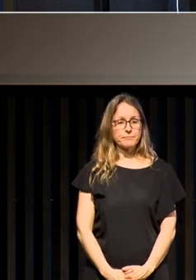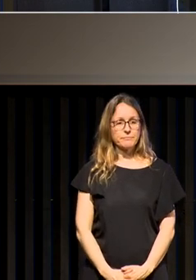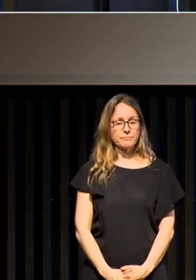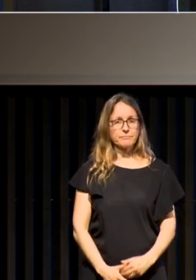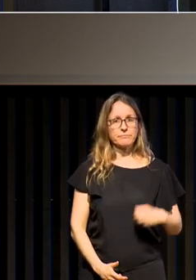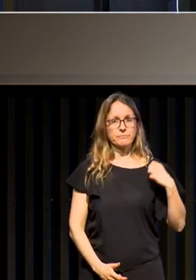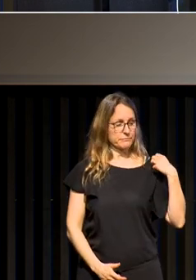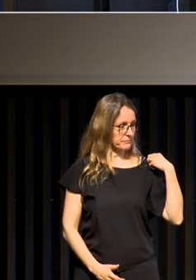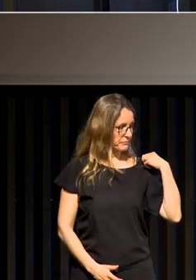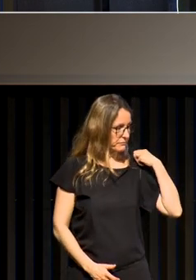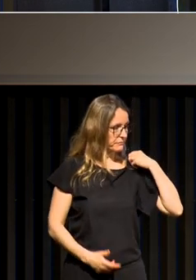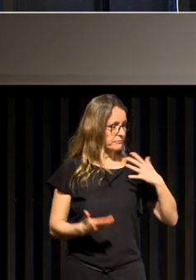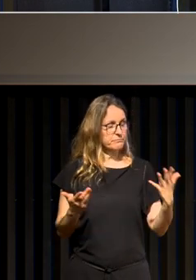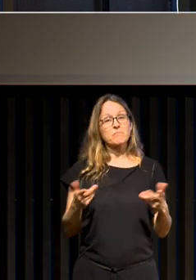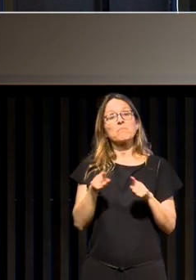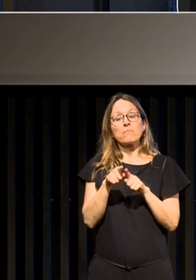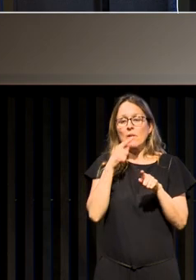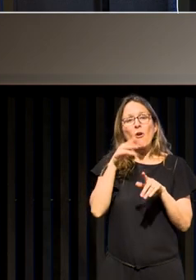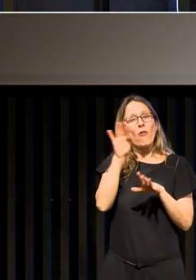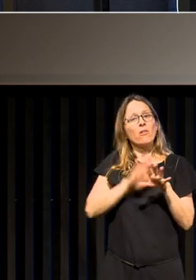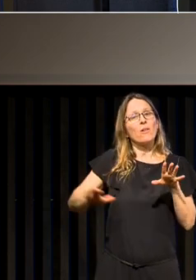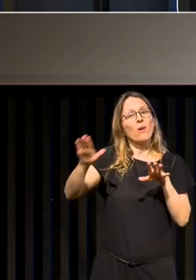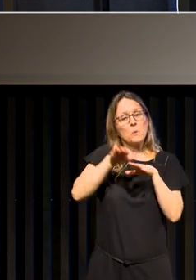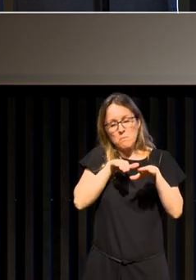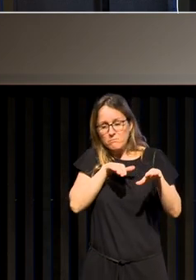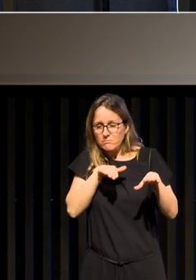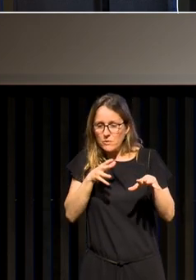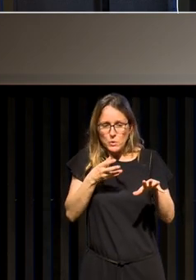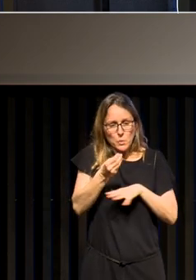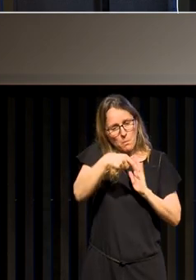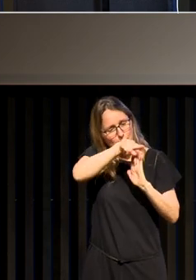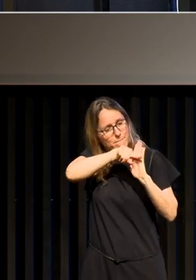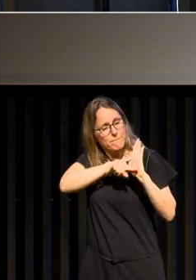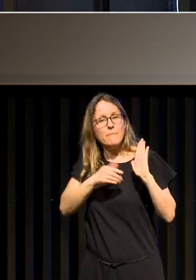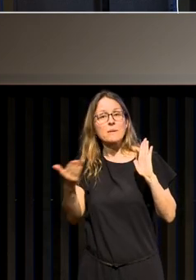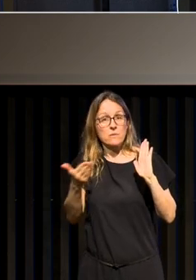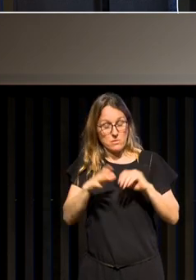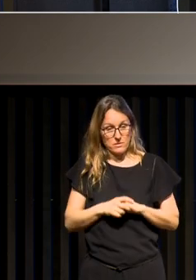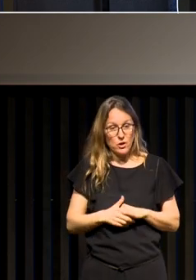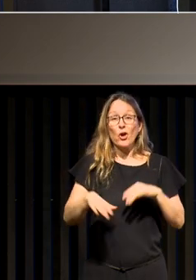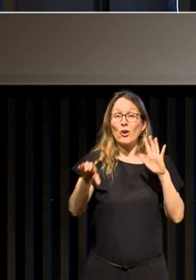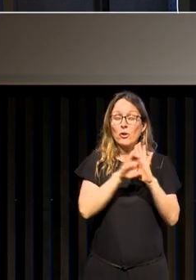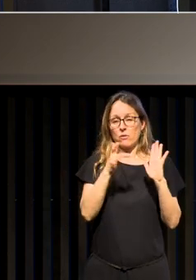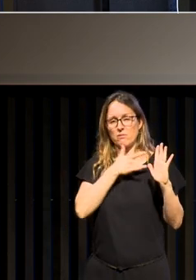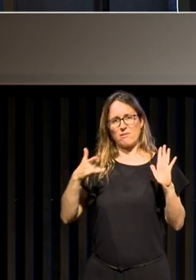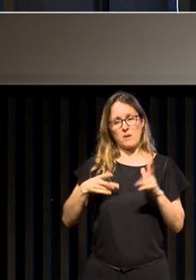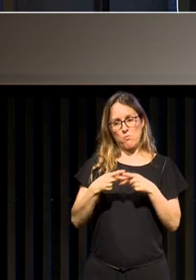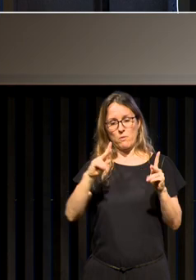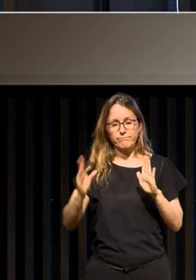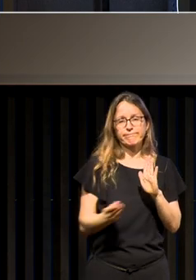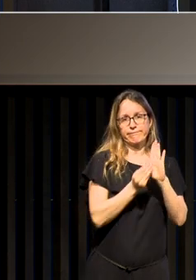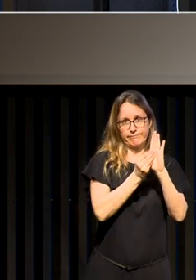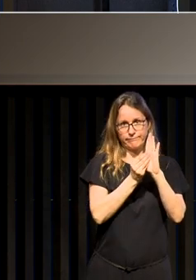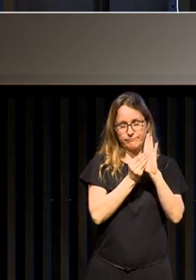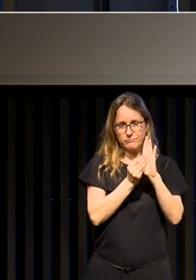Voici les grands principes du don en France qui sont inscrits dans le Code de la santé publique. Le Code